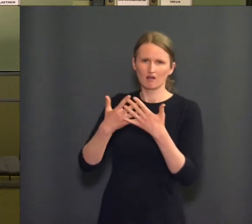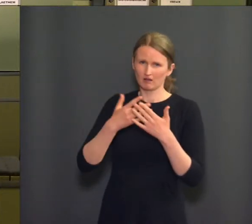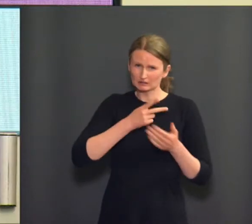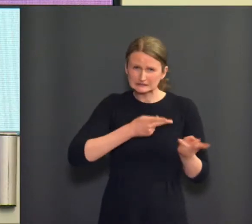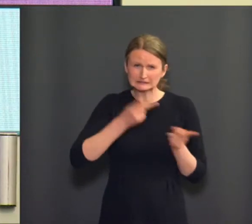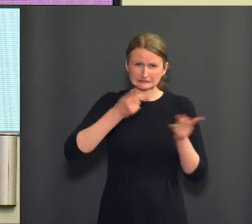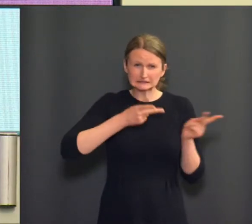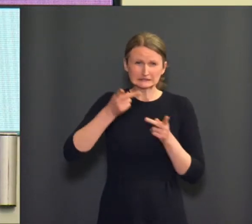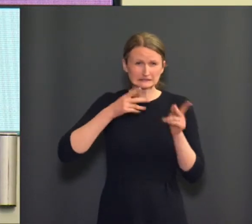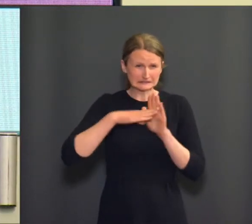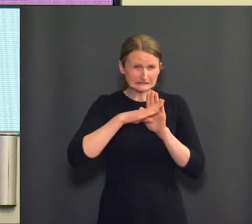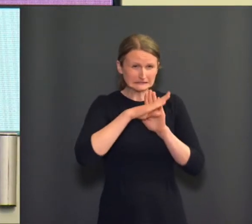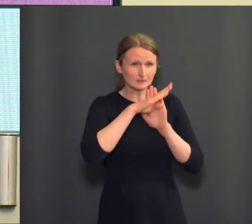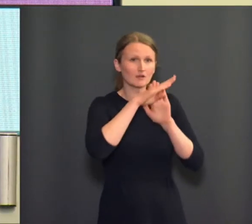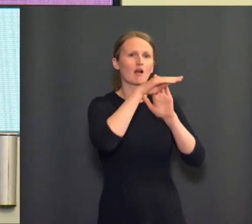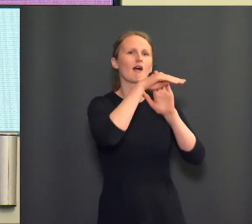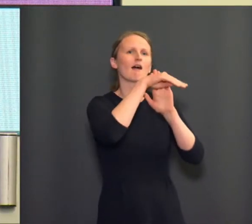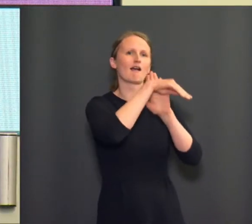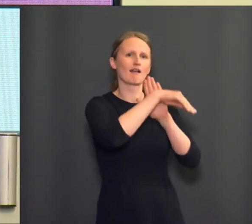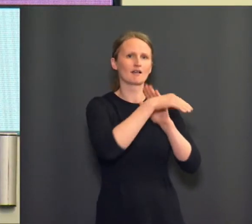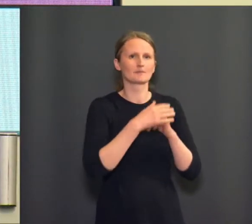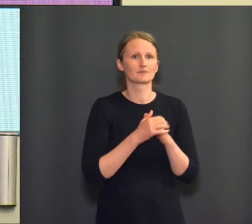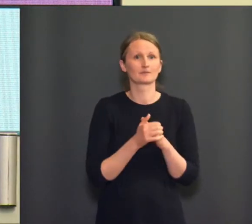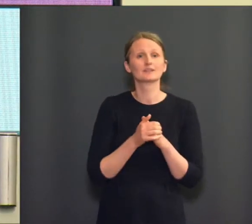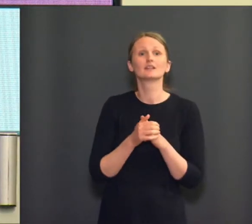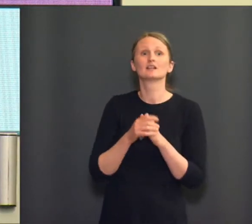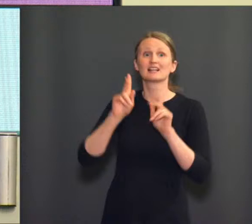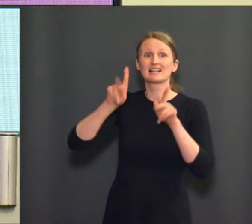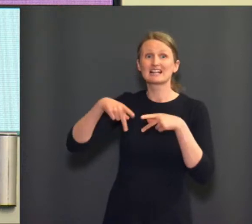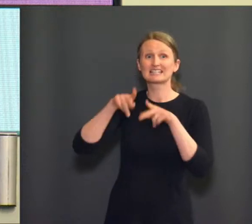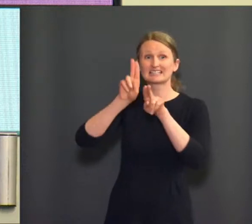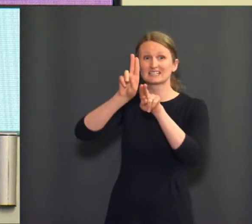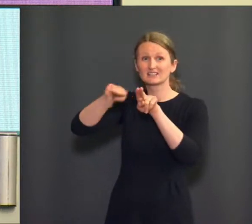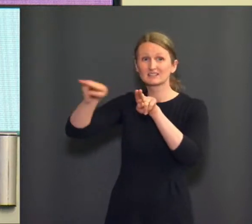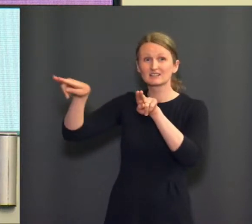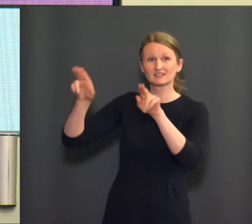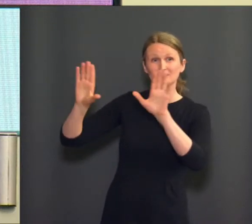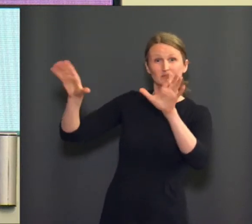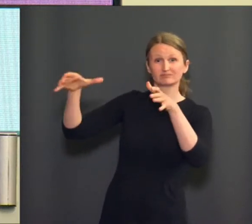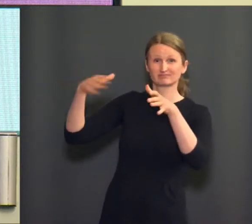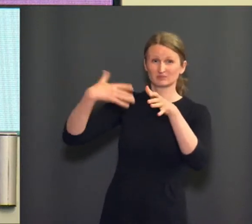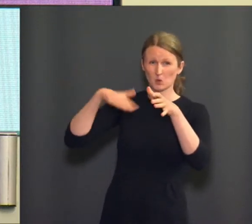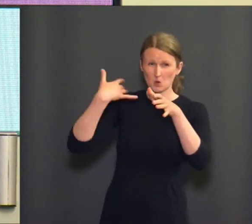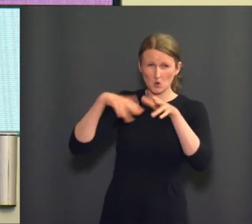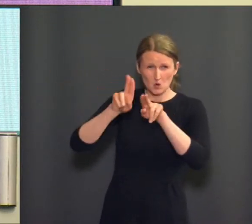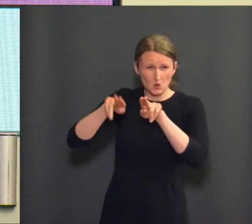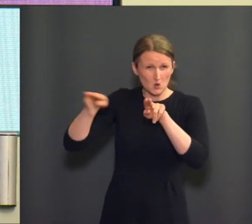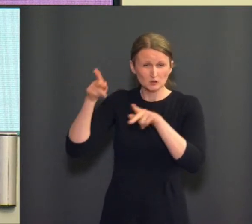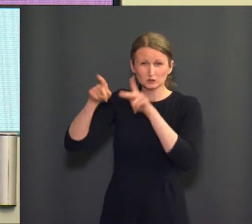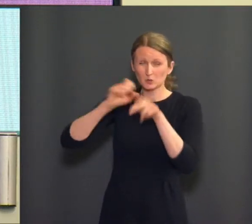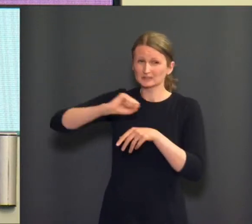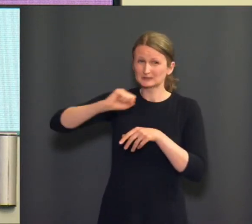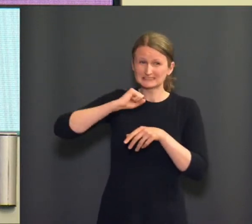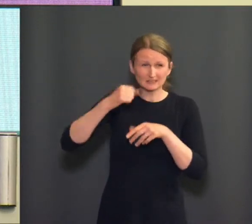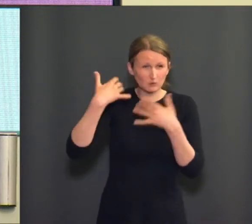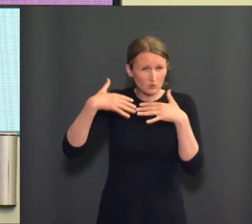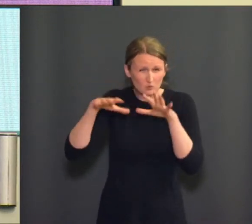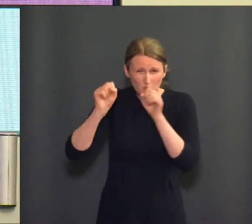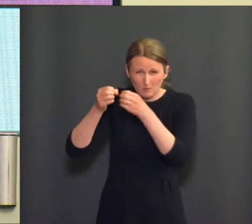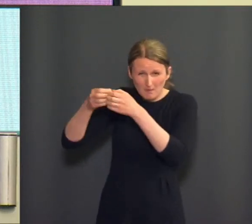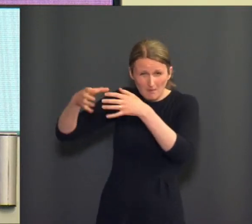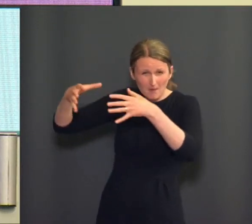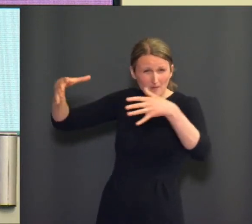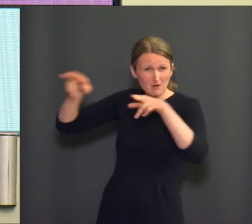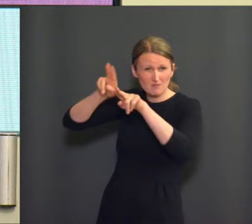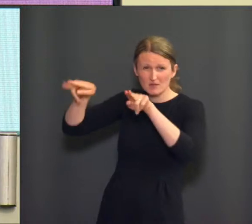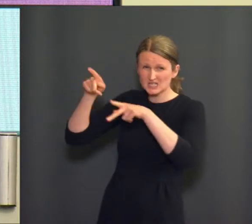compte que le taux d'occupation des lits hospitaliers, et tout spécialement en soins intensifs, reste extrêmement important, qu'il augmente encore pour